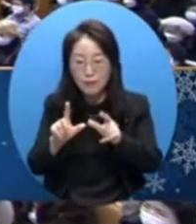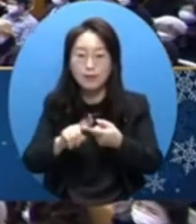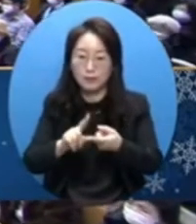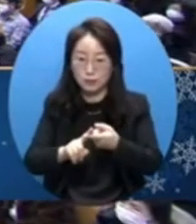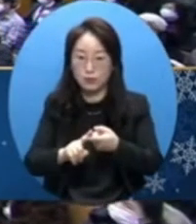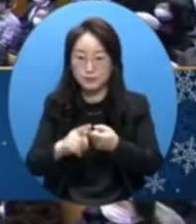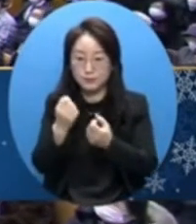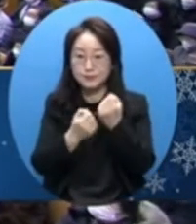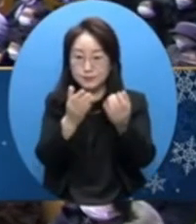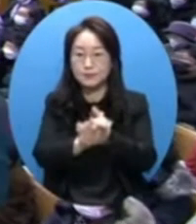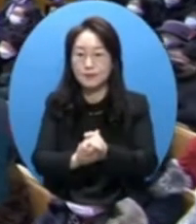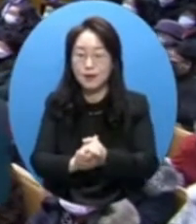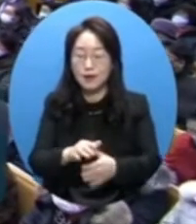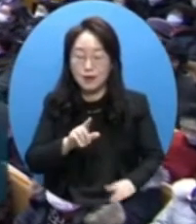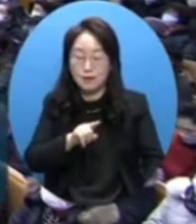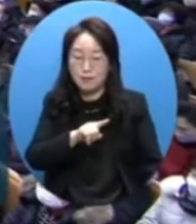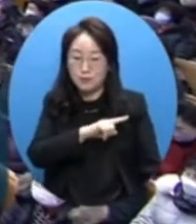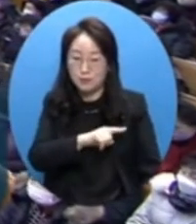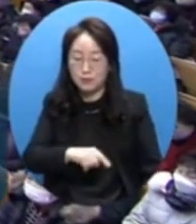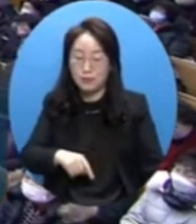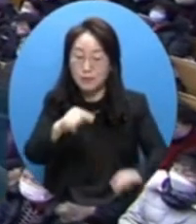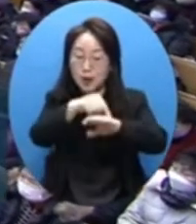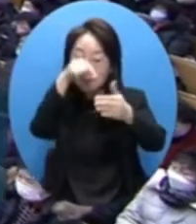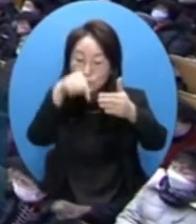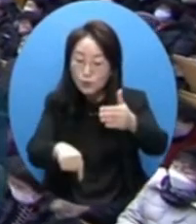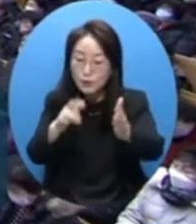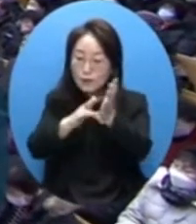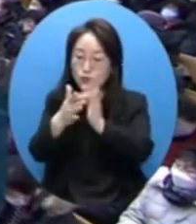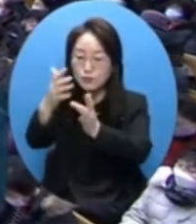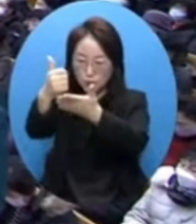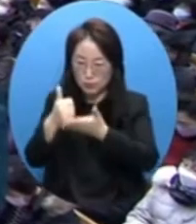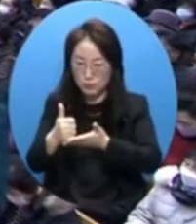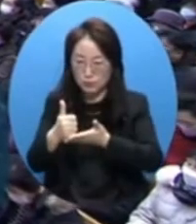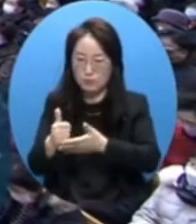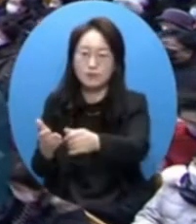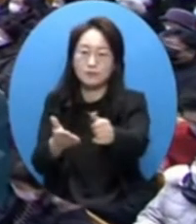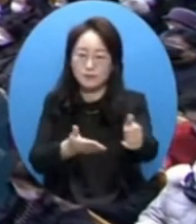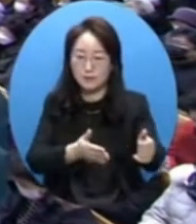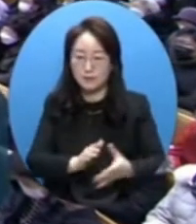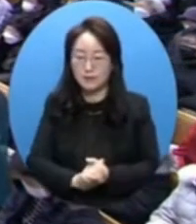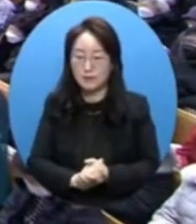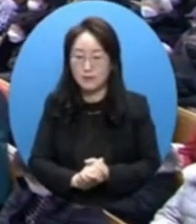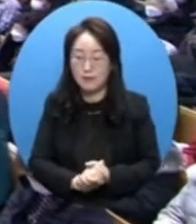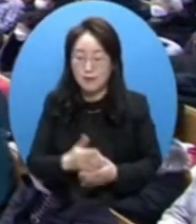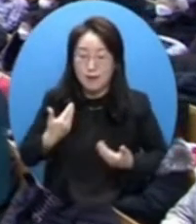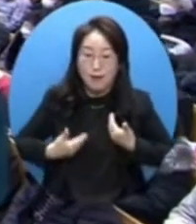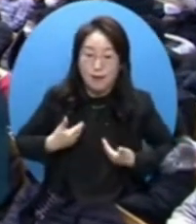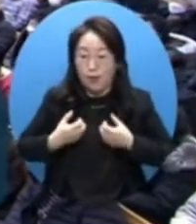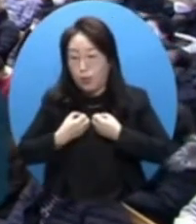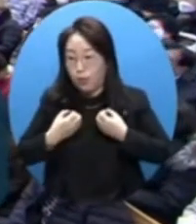무엇보다 먼저 내 삶의 중심에 예수님을 모셔야 합니다 아무리 바쁘고 할 일이 많더라도